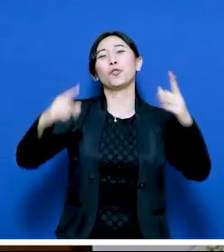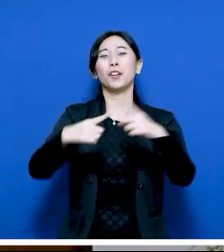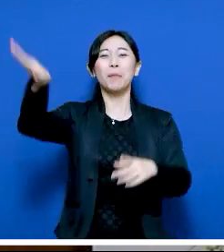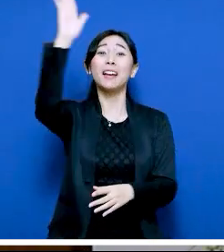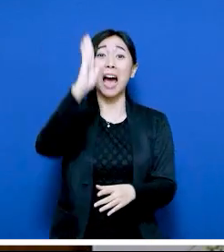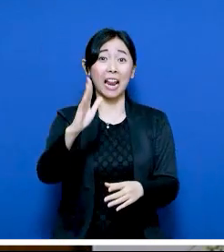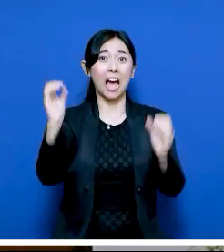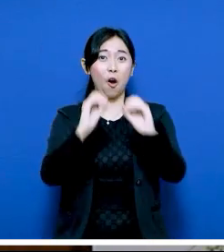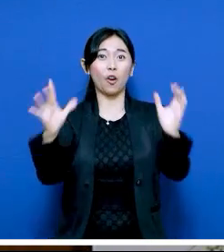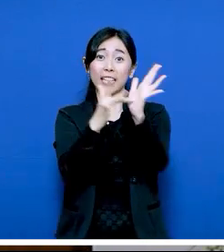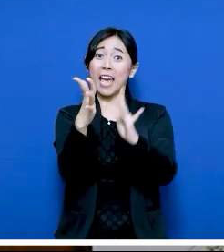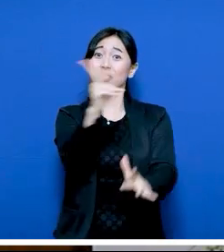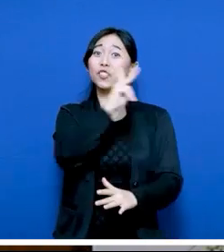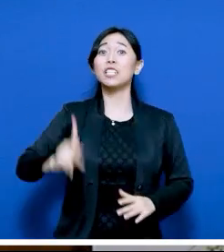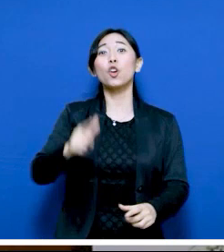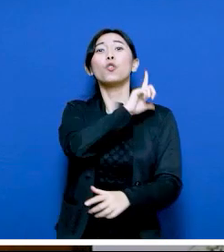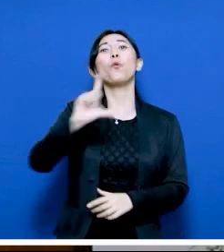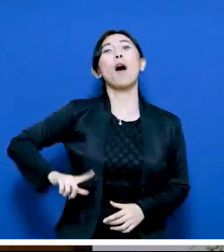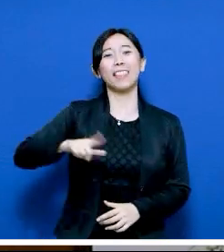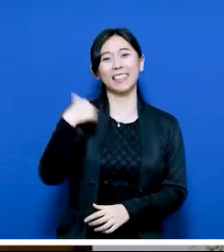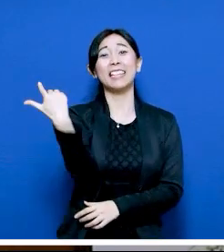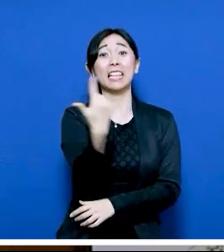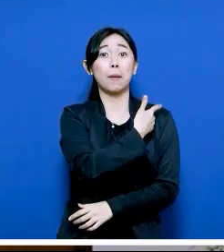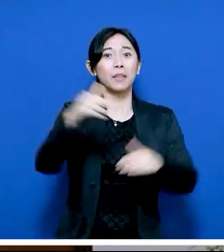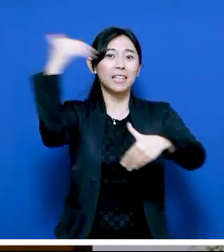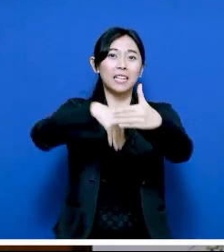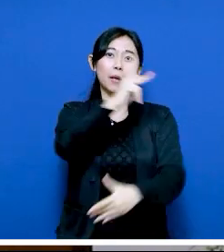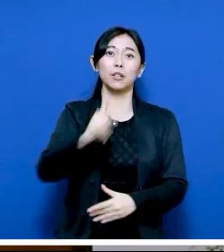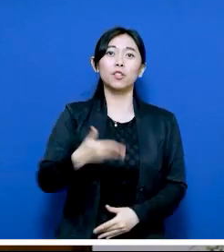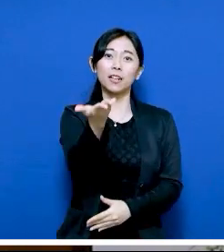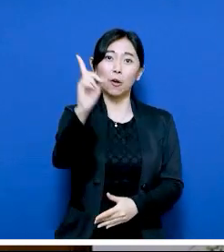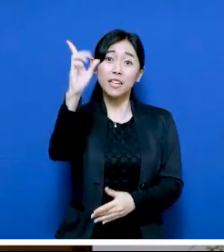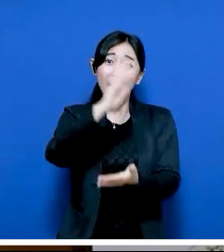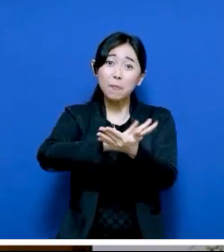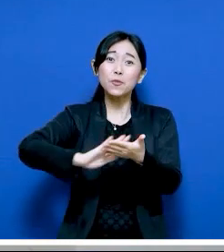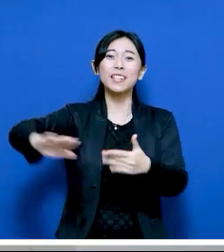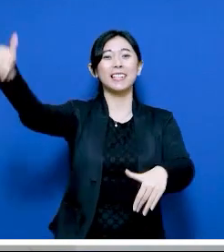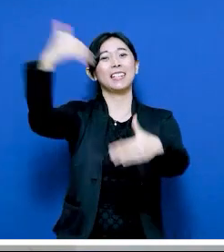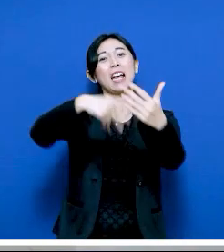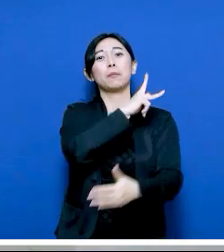Allah oleh Yesus Kristus Tuhan kita. Di dalam Kristus engkau telah diampuni.